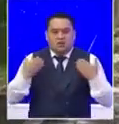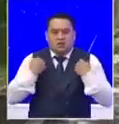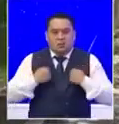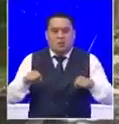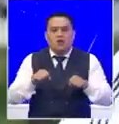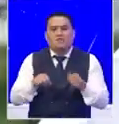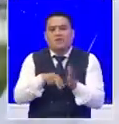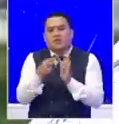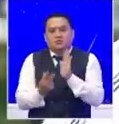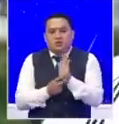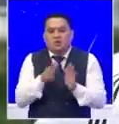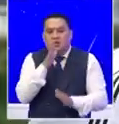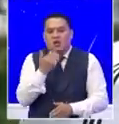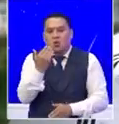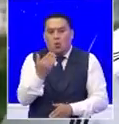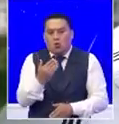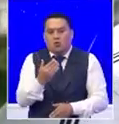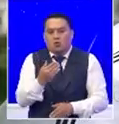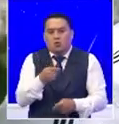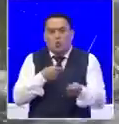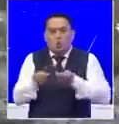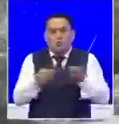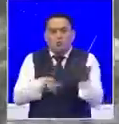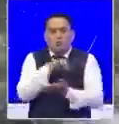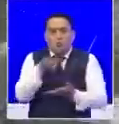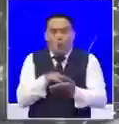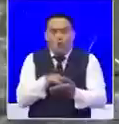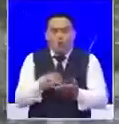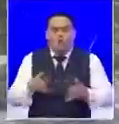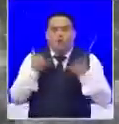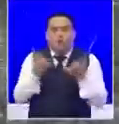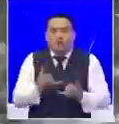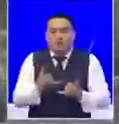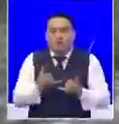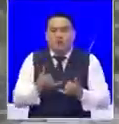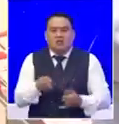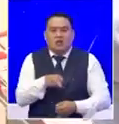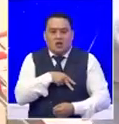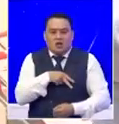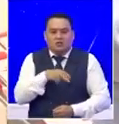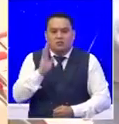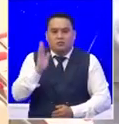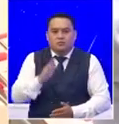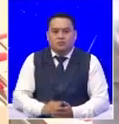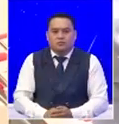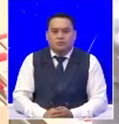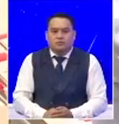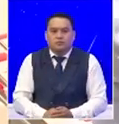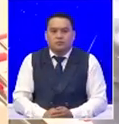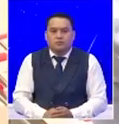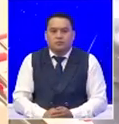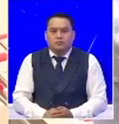мужество 18-летний Даурен Жаркенбеков отмечен руководством города и представлен к ведомственной награде.